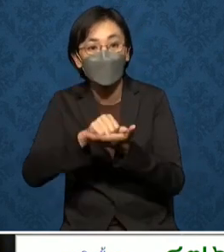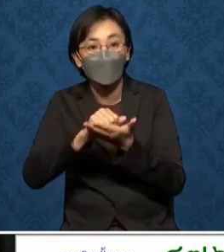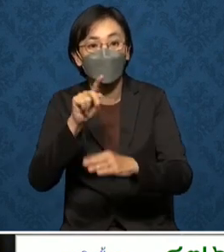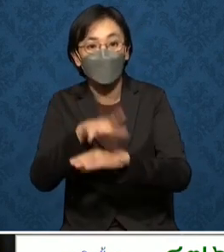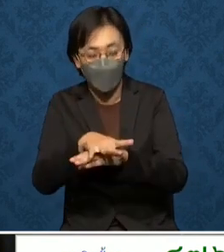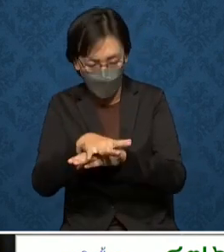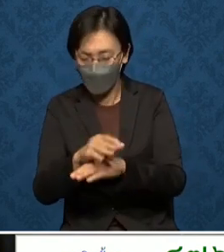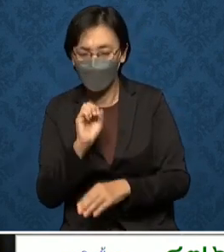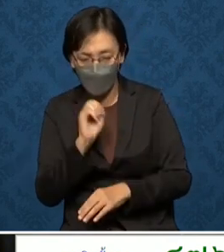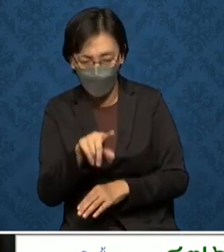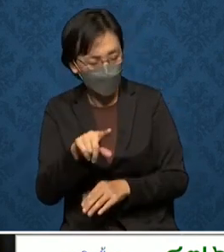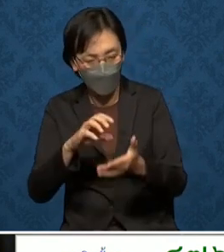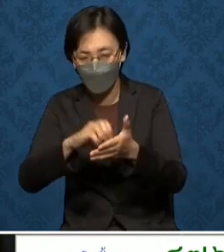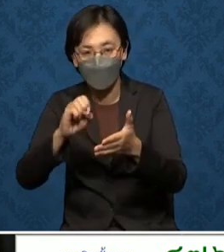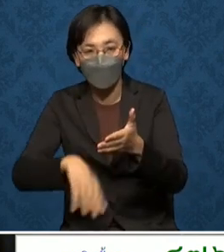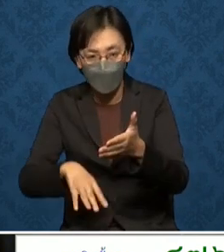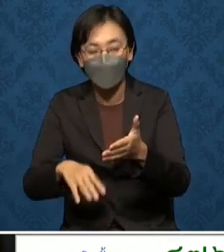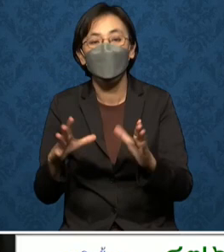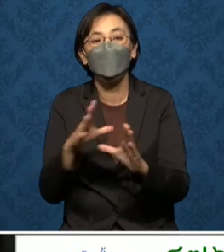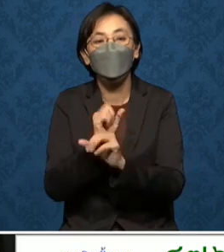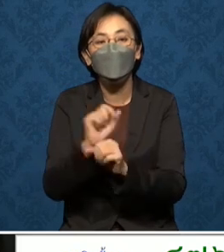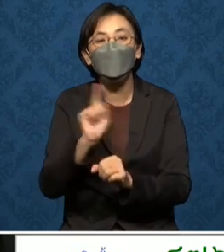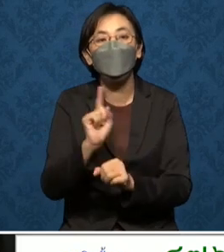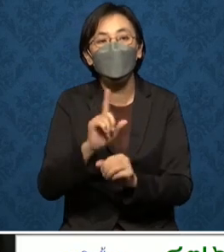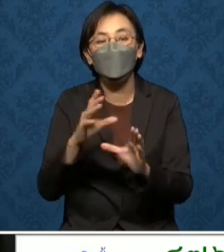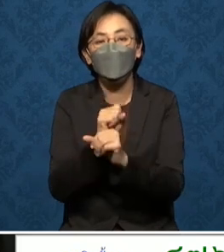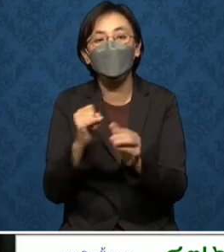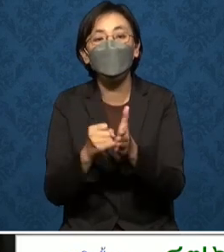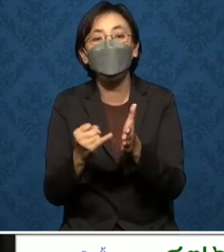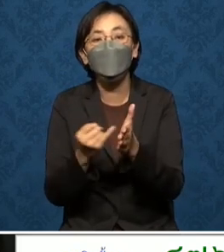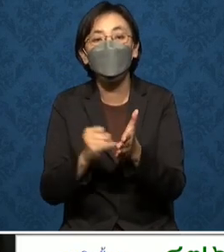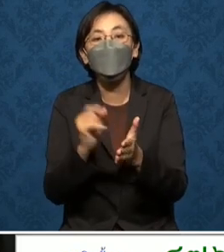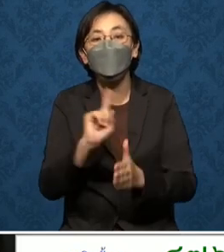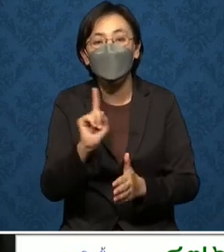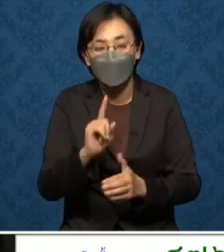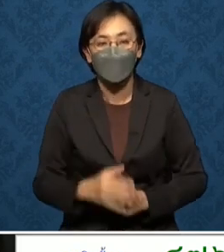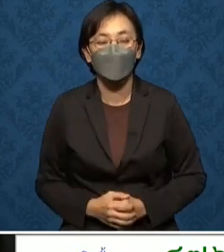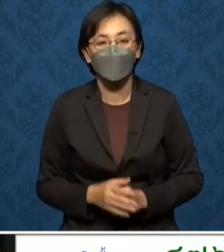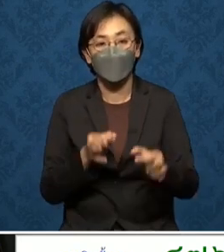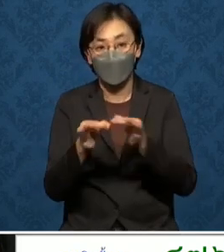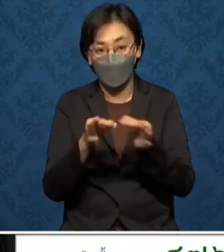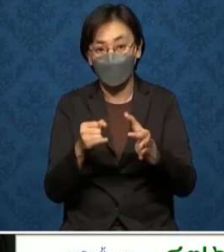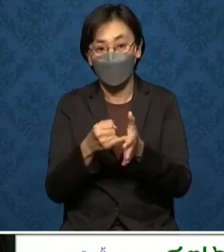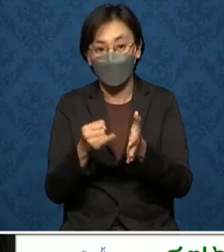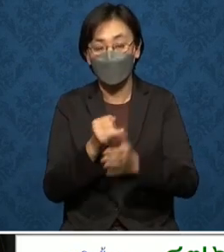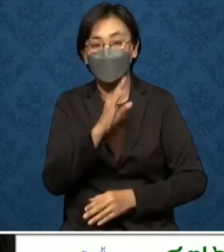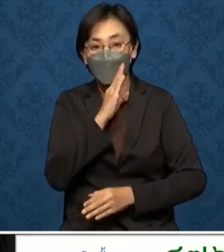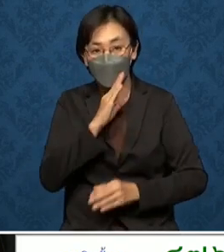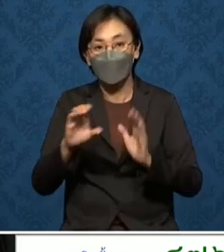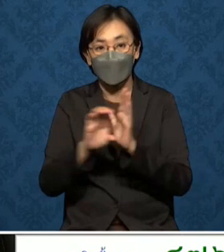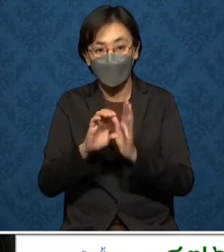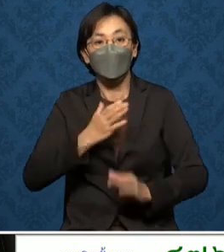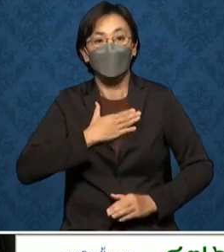ลได้สรุปนะครักคสรุปไง่ายครัถ้าสมมุท์ท่านมาทานผมเป็เจาของธิัสติ